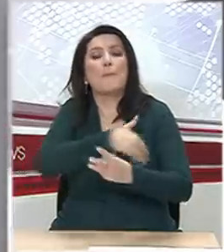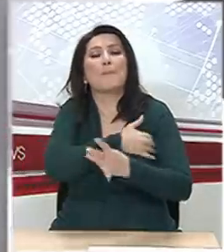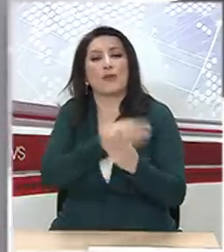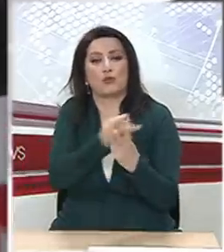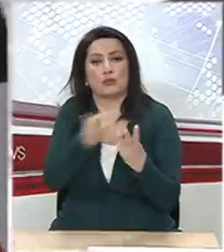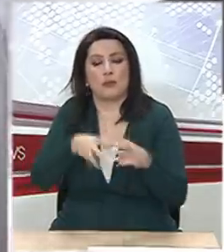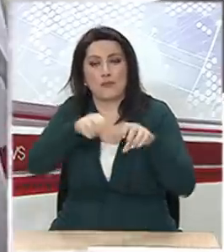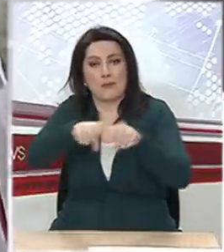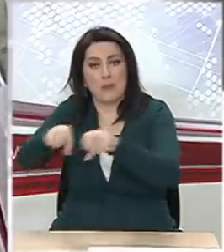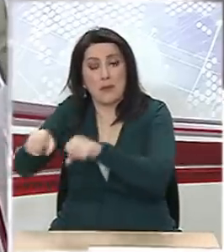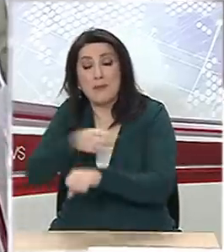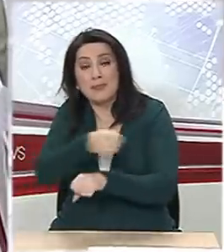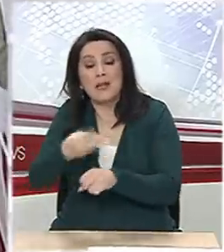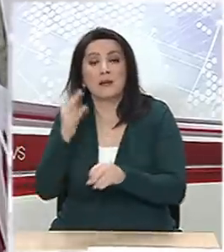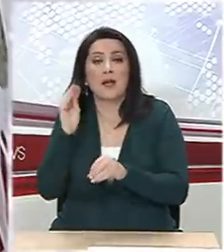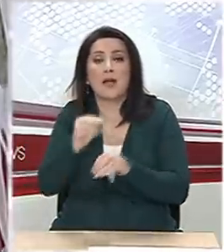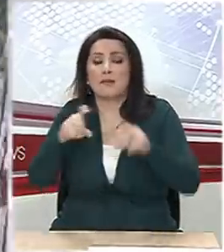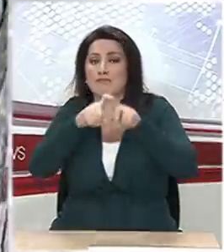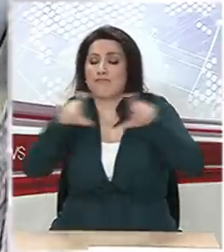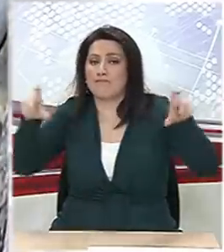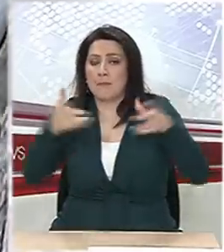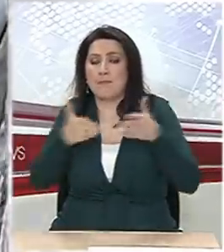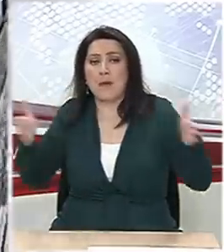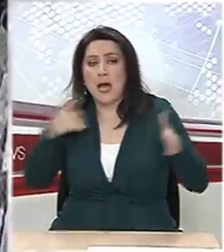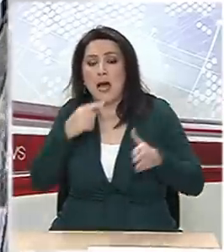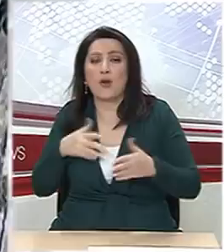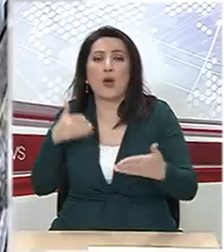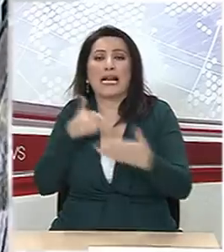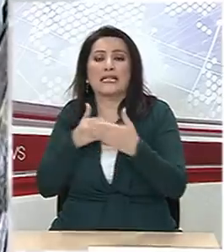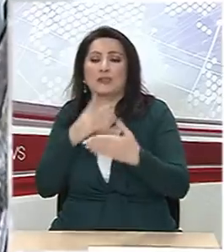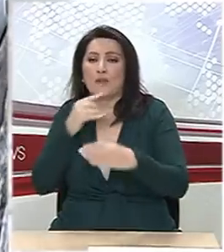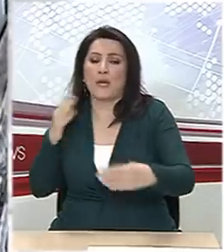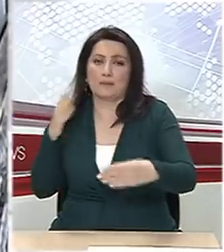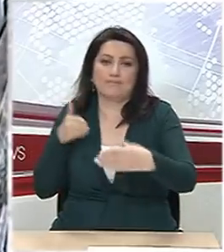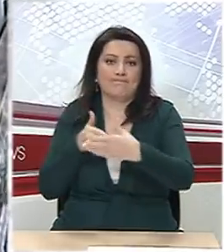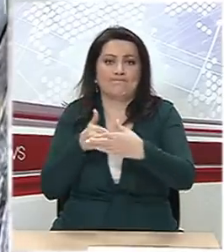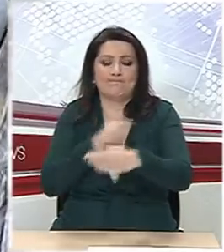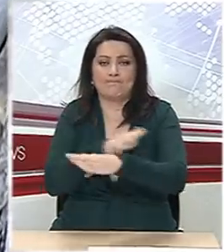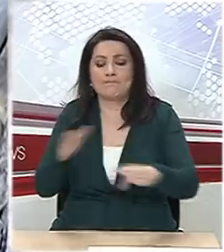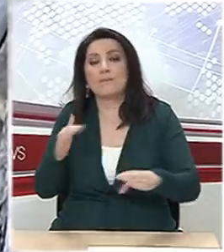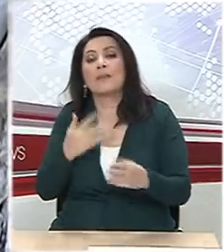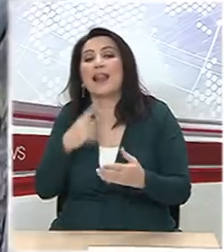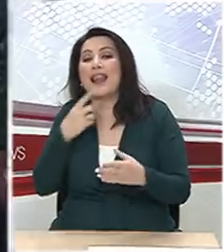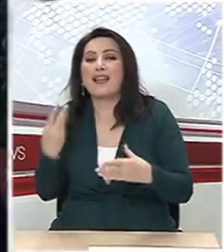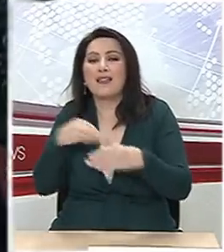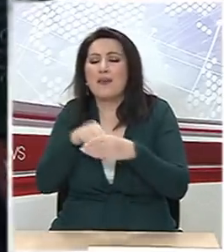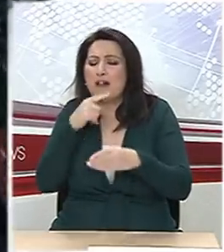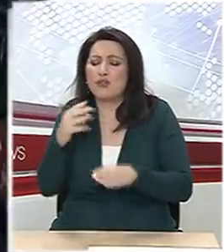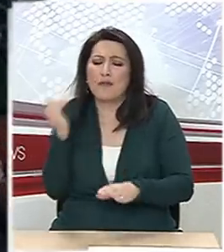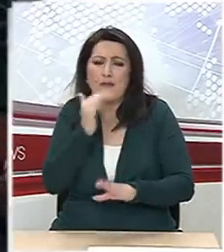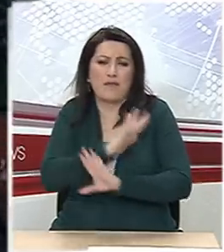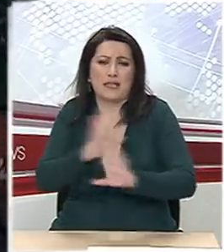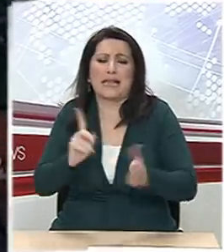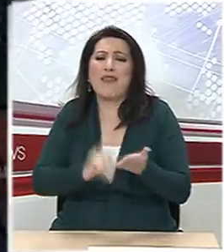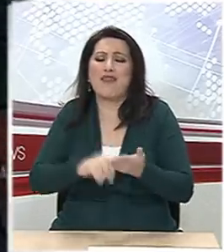Μαρούσι. Και στα 3 τοποθέτησαν ένα τεράστιο πανό και απέκλεισαν την είσοδο. Η ένταξη του πρώην ΤΕΒΕ στο ενιαίο ΕΦΚΑ έγινε βιαστικά, υποστηρίζουν οι